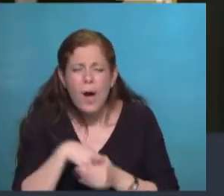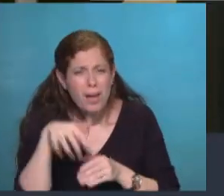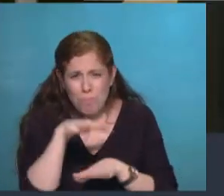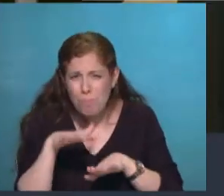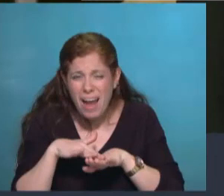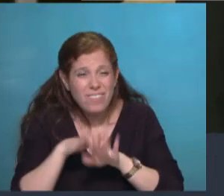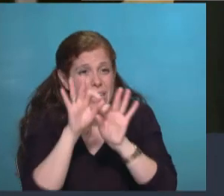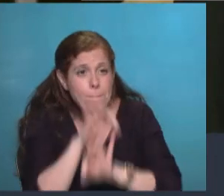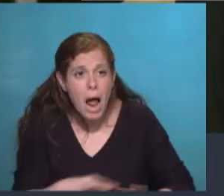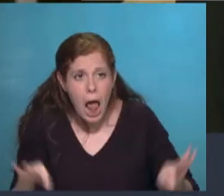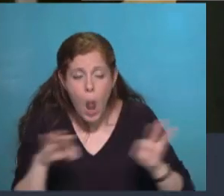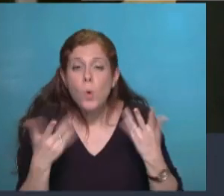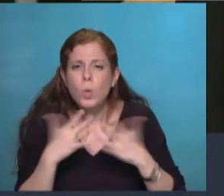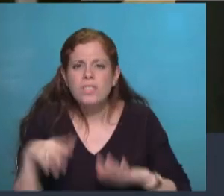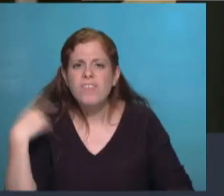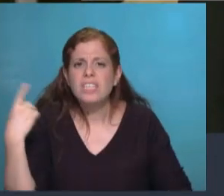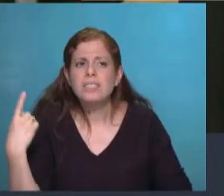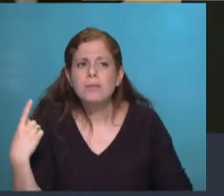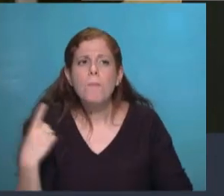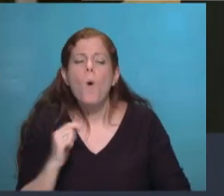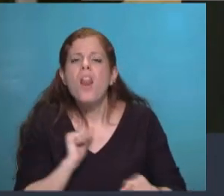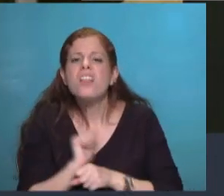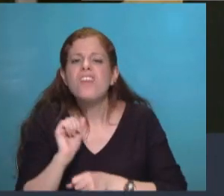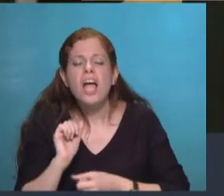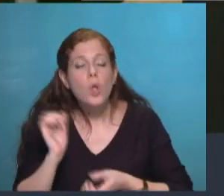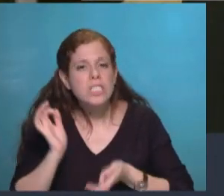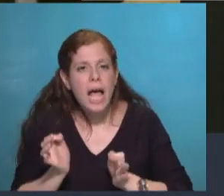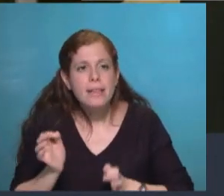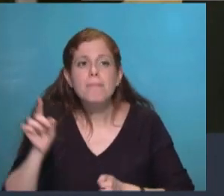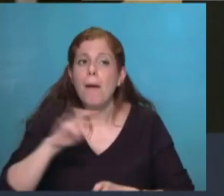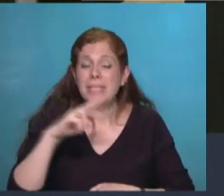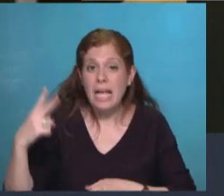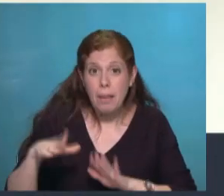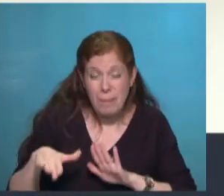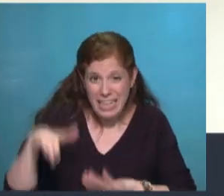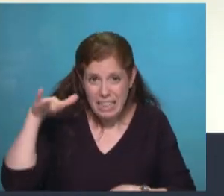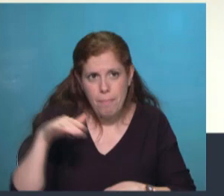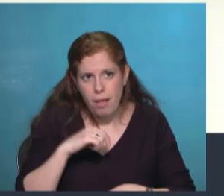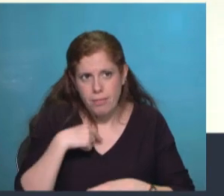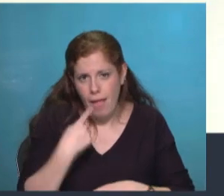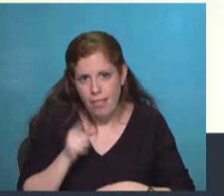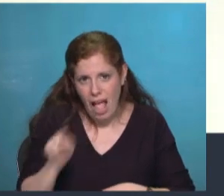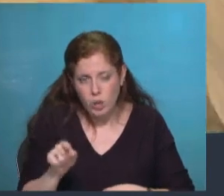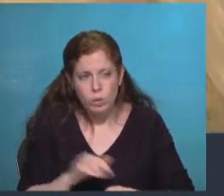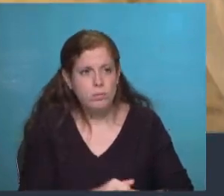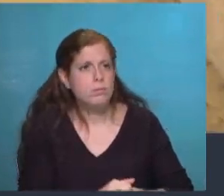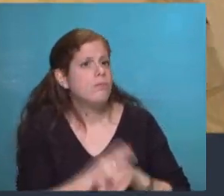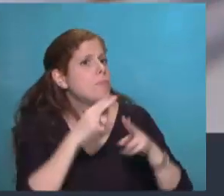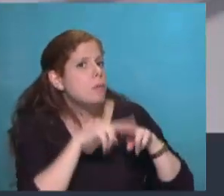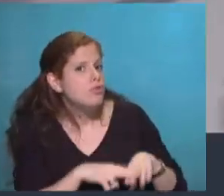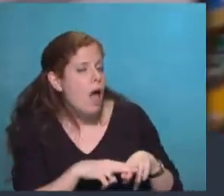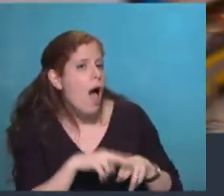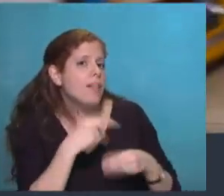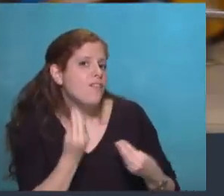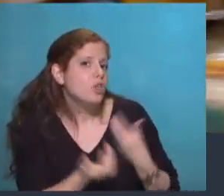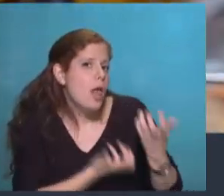הוא בהחלט חושף את עצמו לתביעת הוצאת דיבה מצד המגדלים על הטענה הזו. ומה עם שאר התבשילים לחג